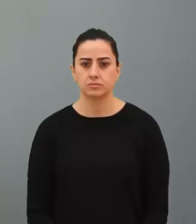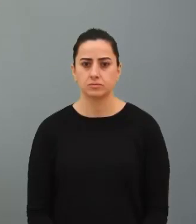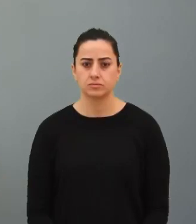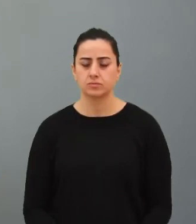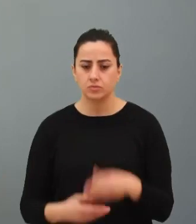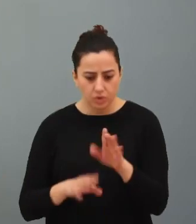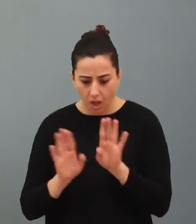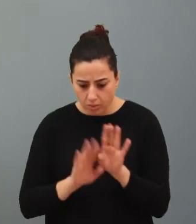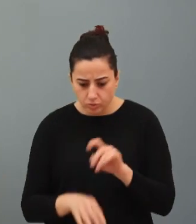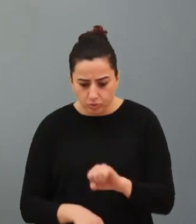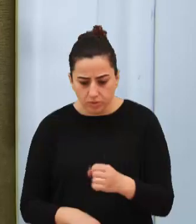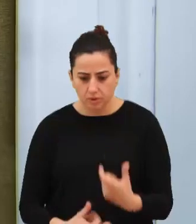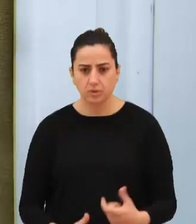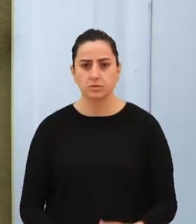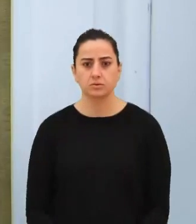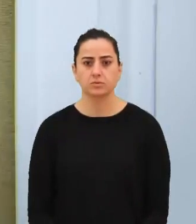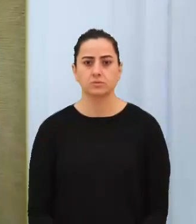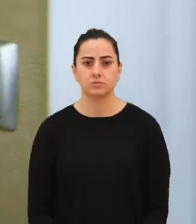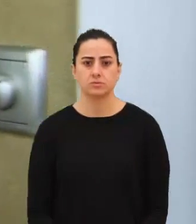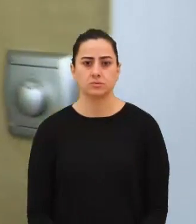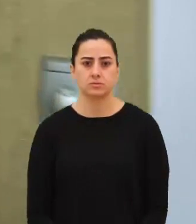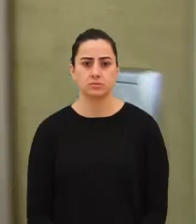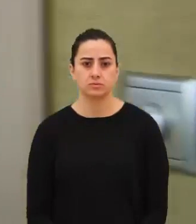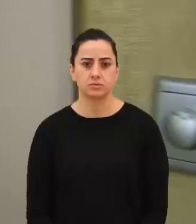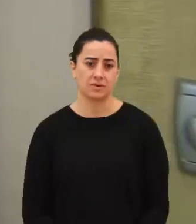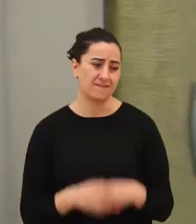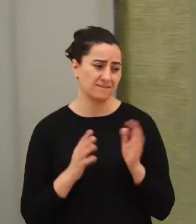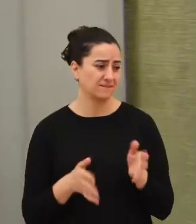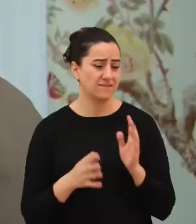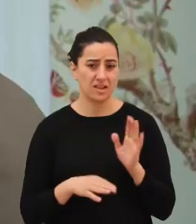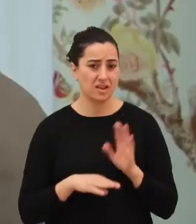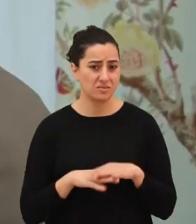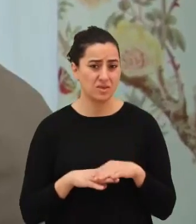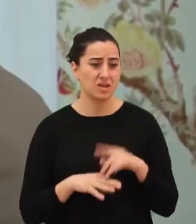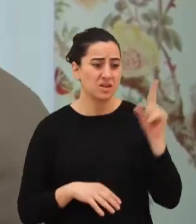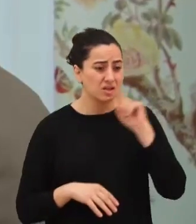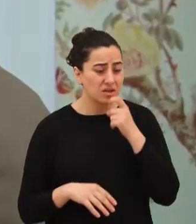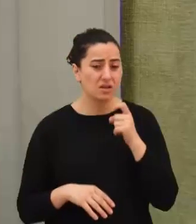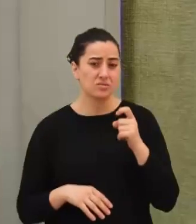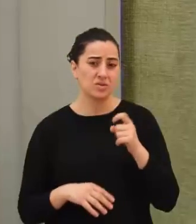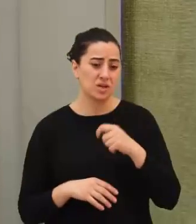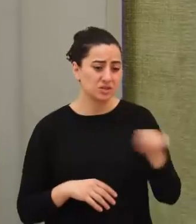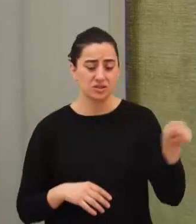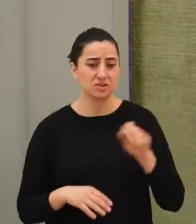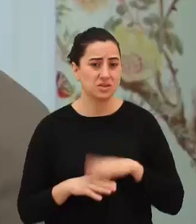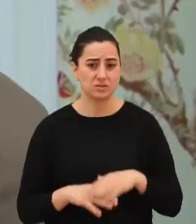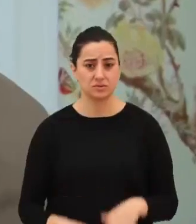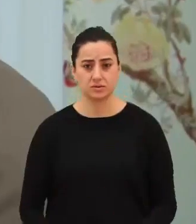La bu kapının kolu nerede? Oh, şimdi mahvolduk. Yani dayım kapının önünde her an kapıyı açıp içeri